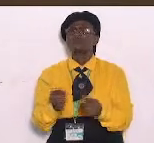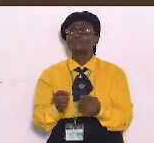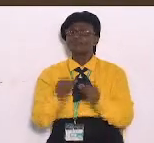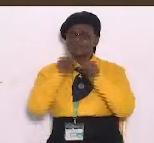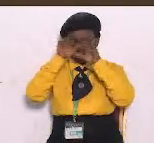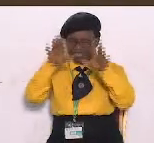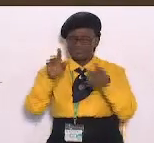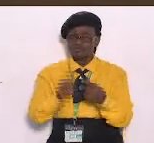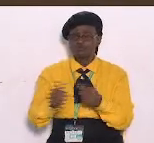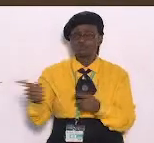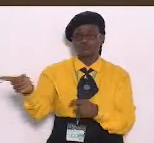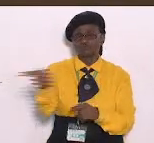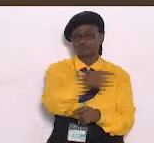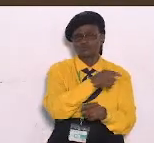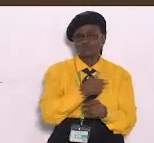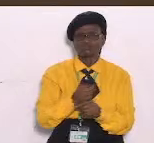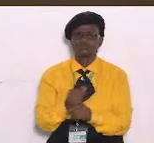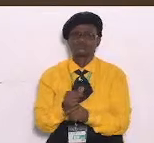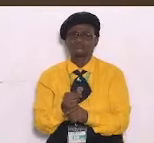ajouté